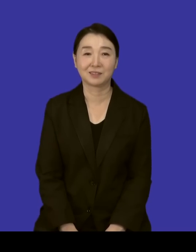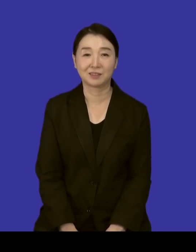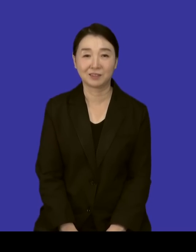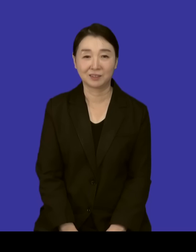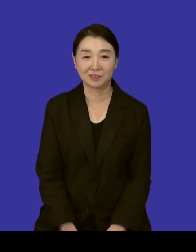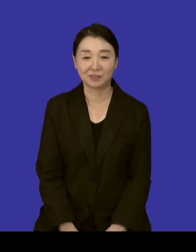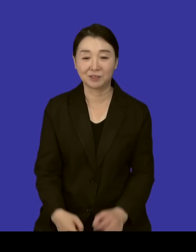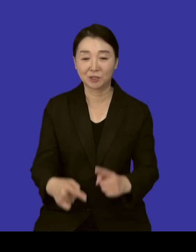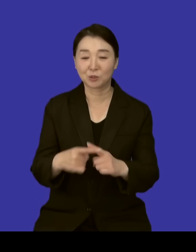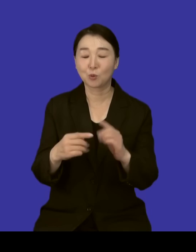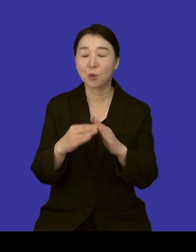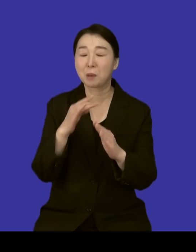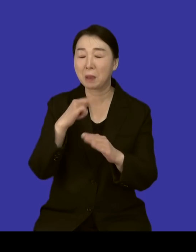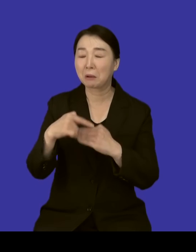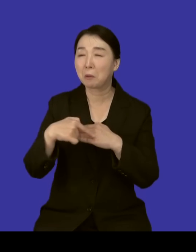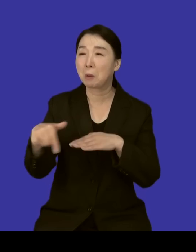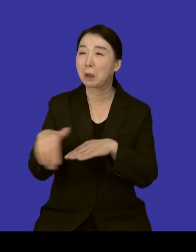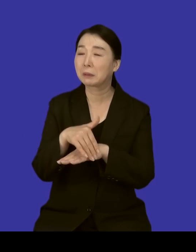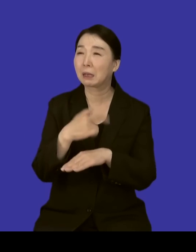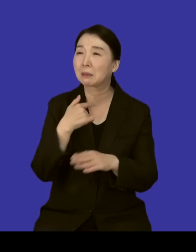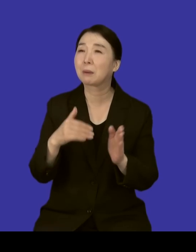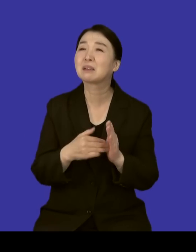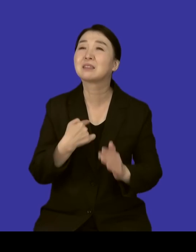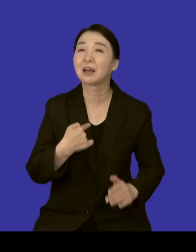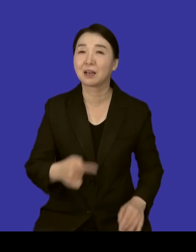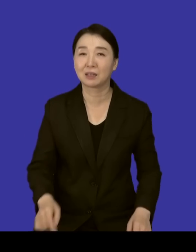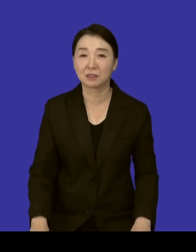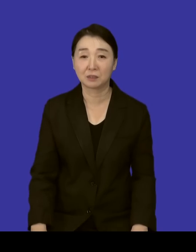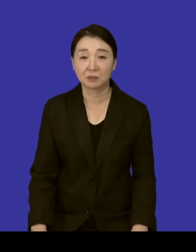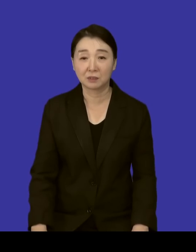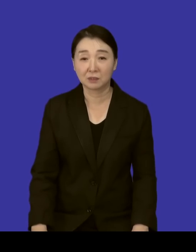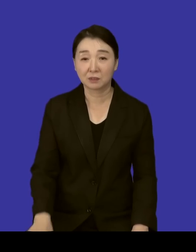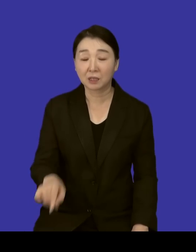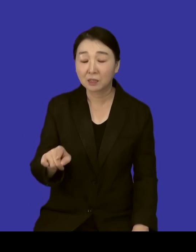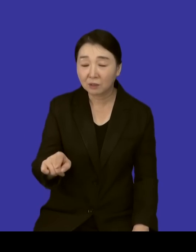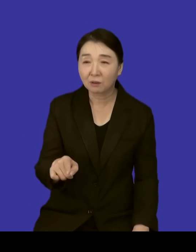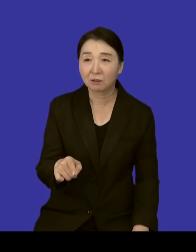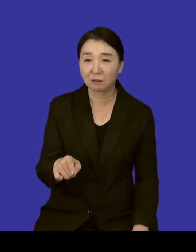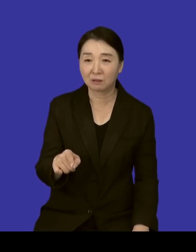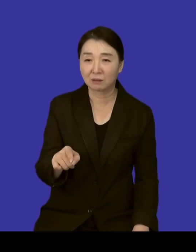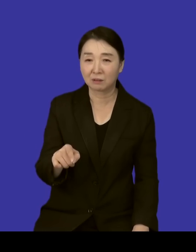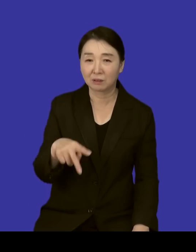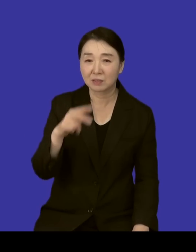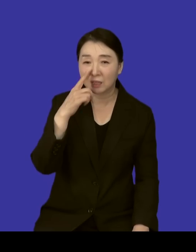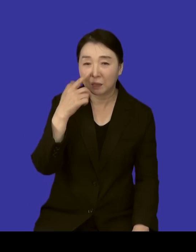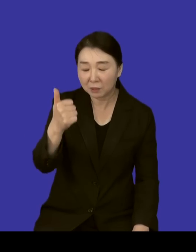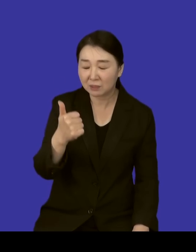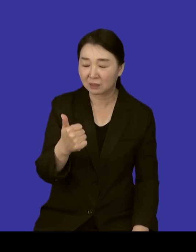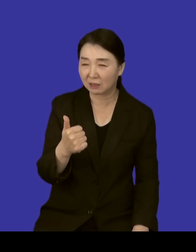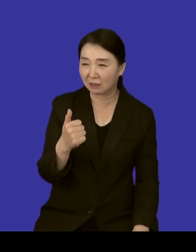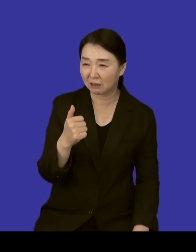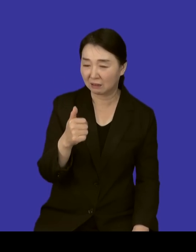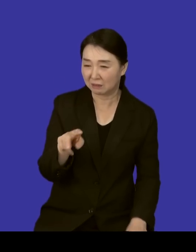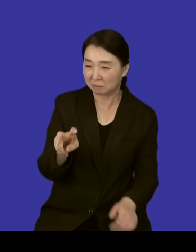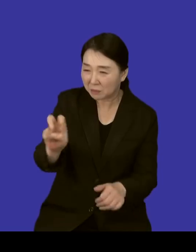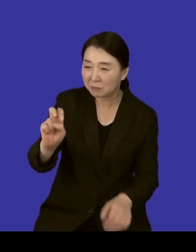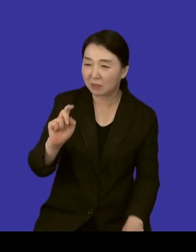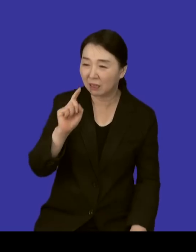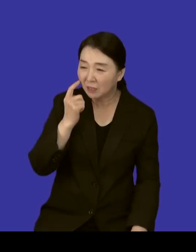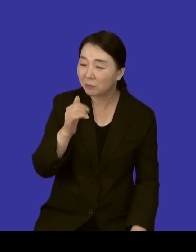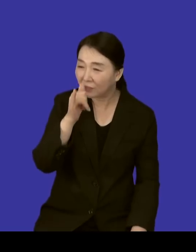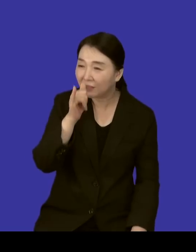교회 뜰만 밟고 공도 왔다 갔다 한다. 이제 나는 너 아버지가 시아버지가 미워 다 하고 왔다 한다